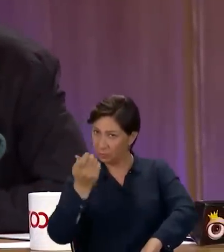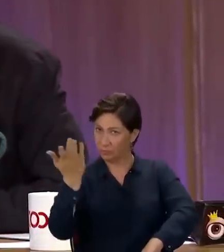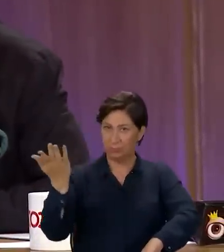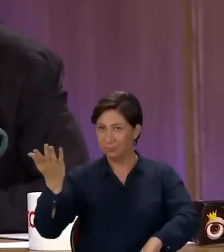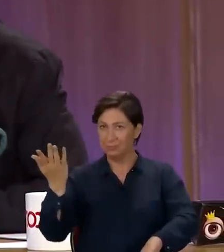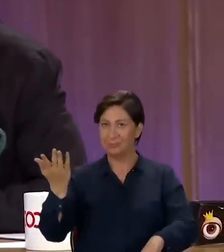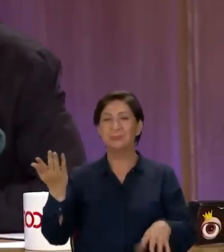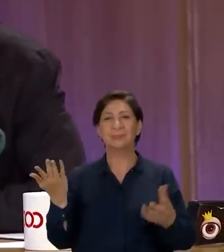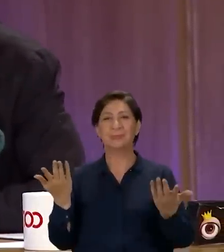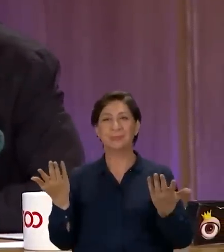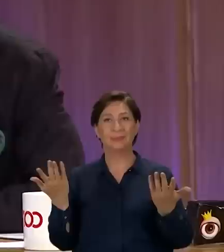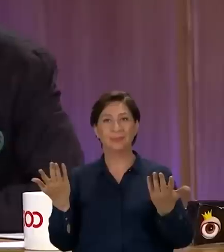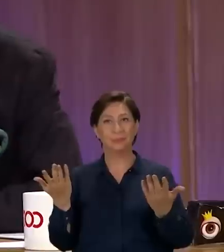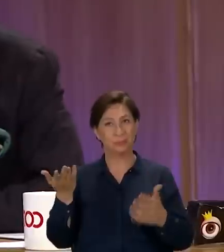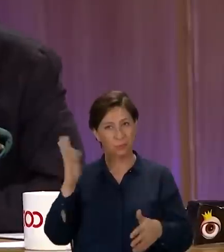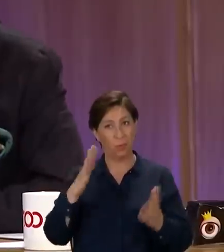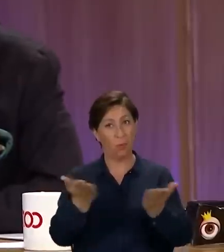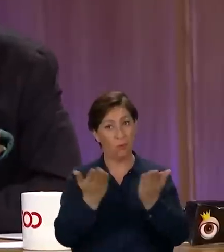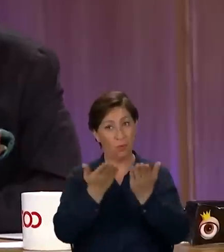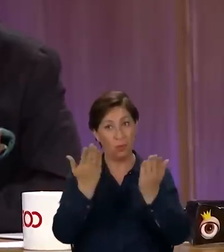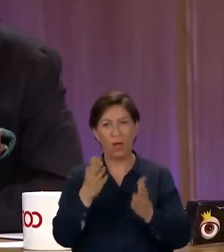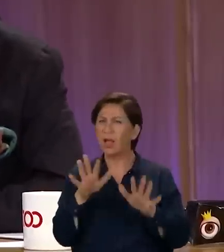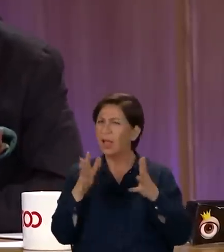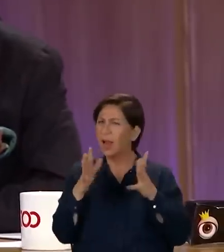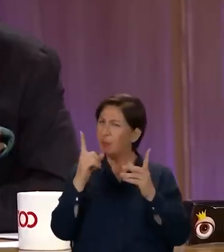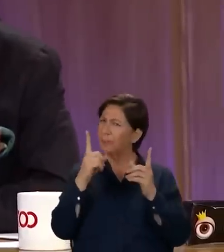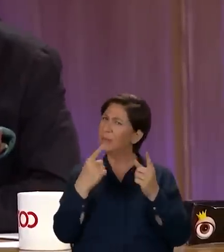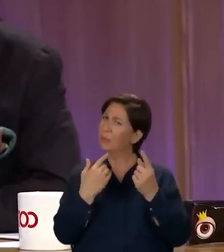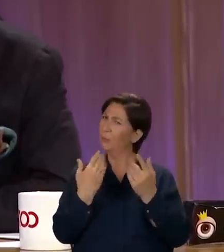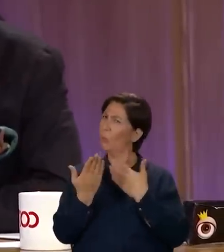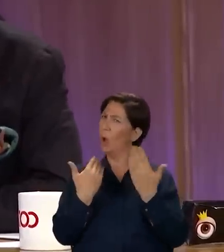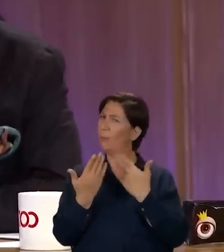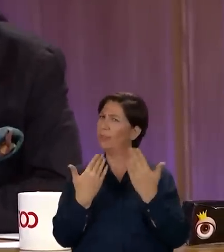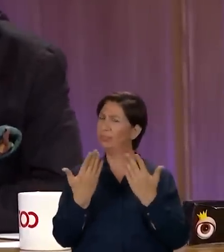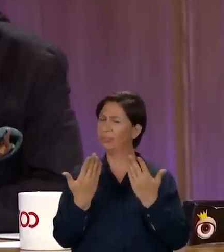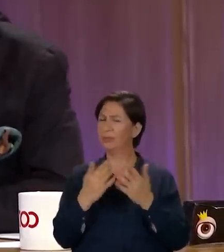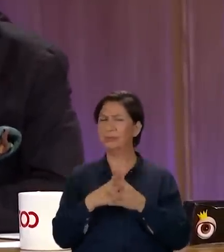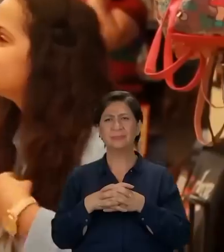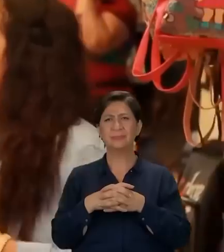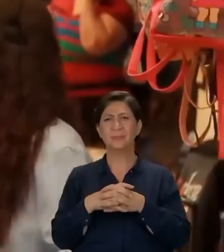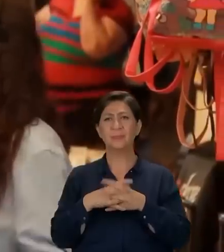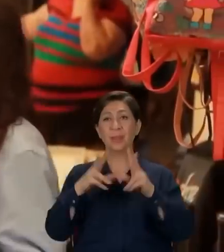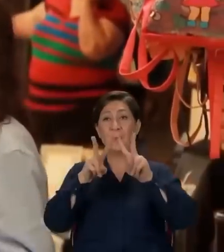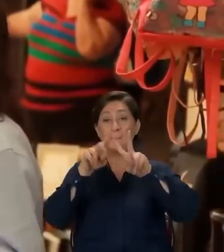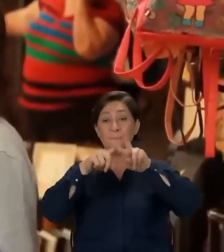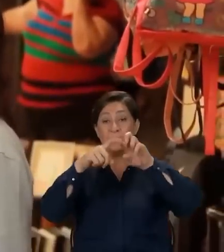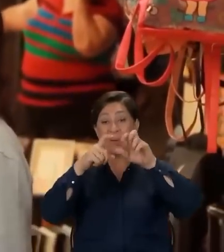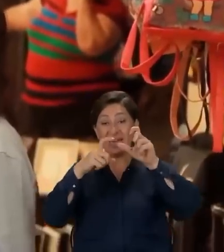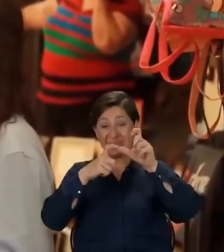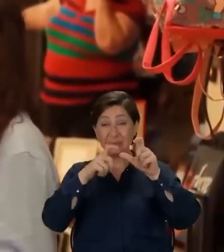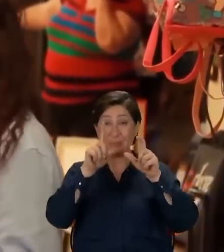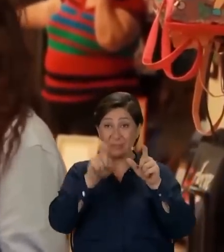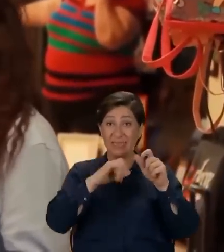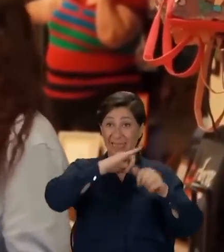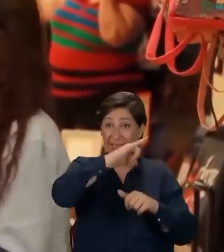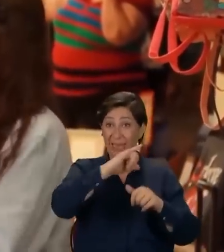filan? Ha? Sonra övüyor filan. Garip bir ilişki, garip, acayip bir program. Devam. Mars mı daha yakın Macaristan mı?